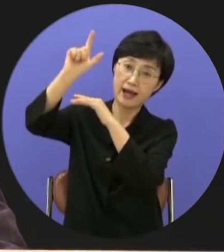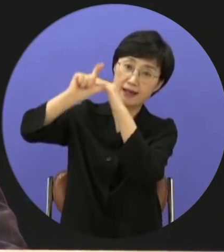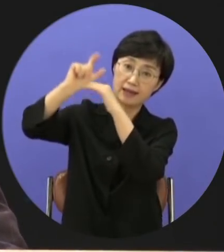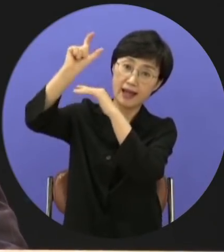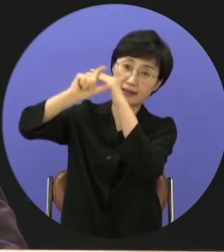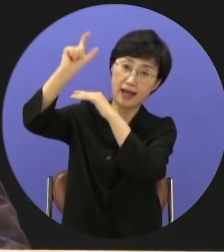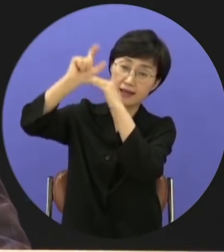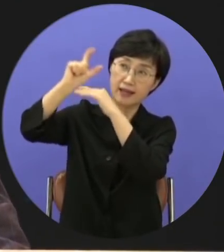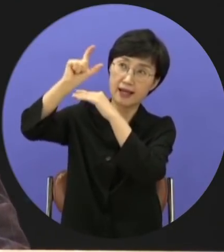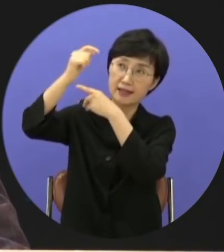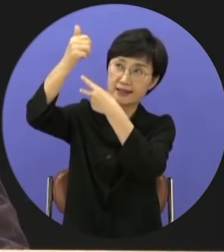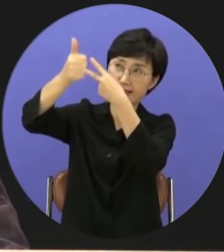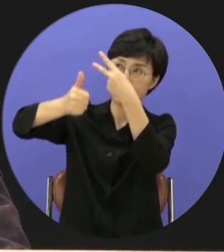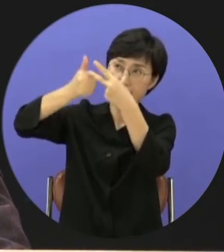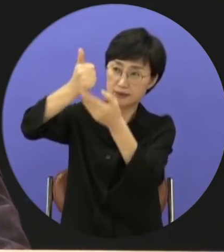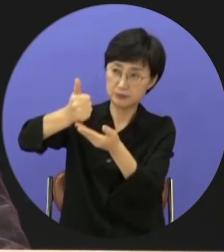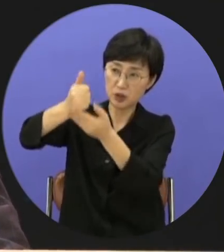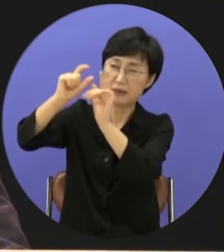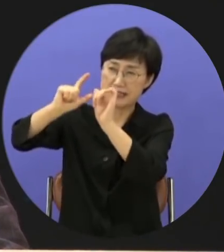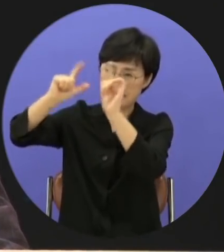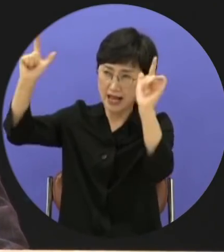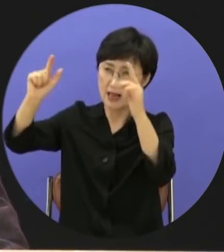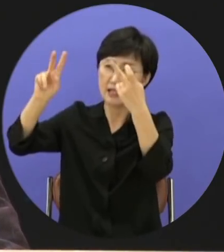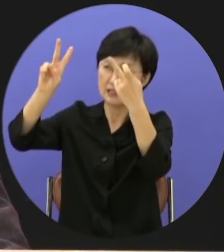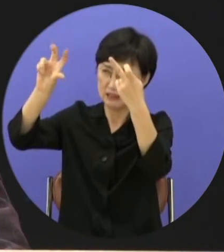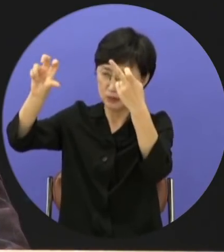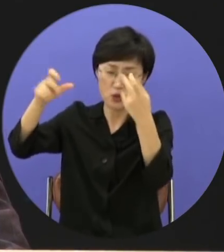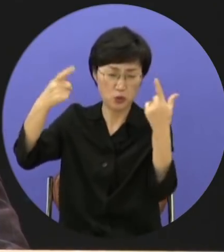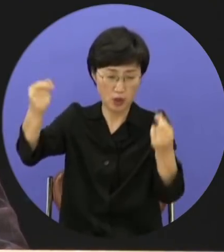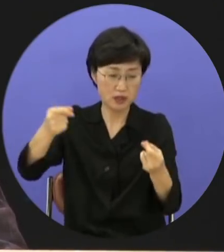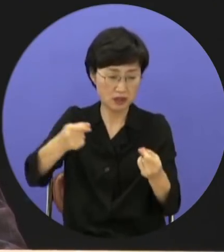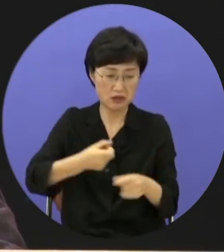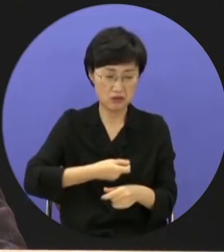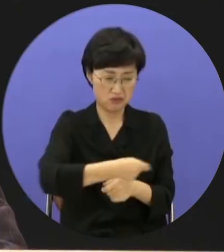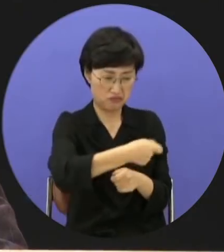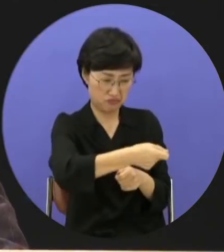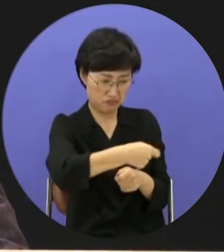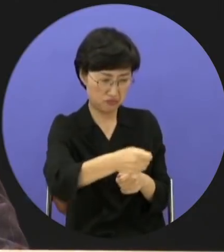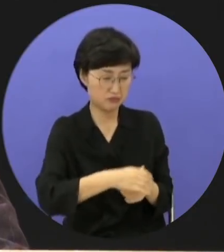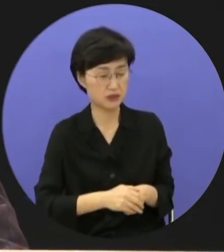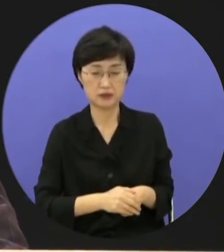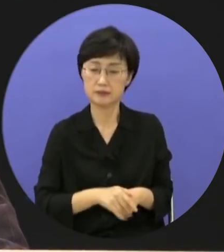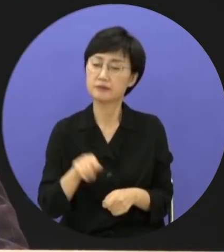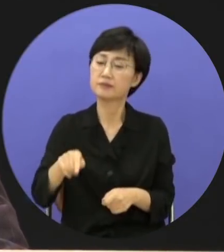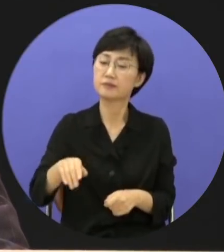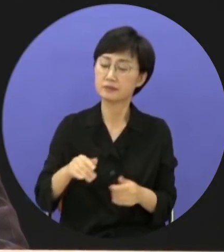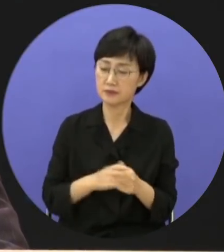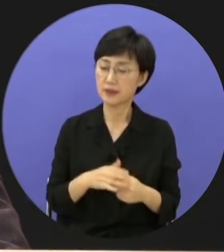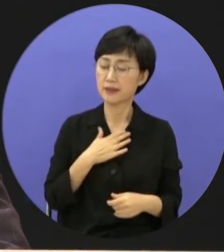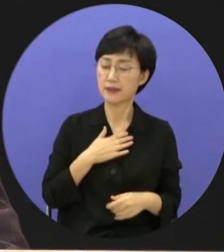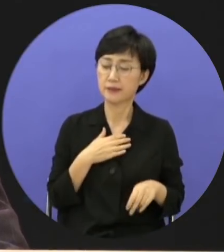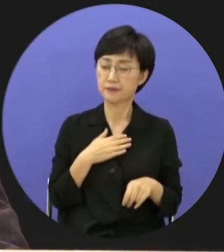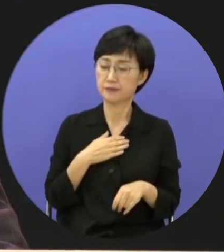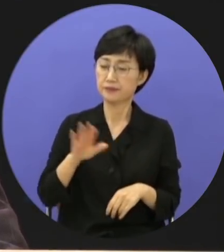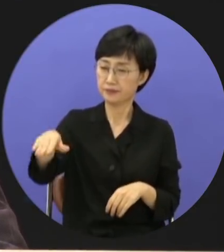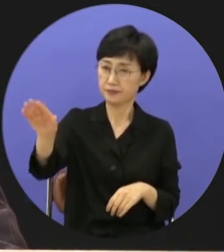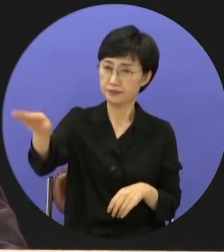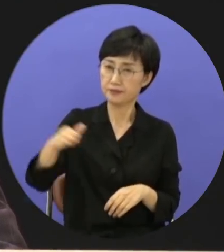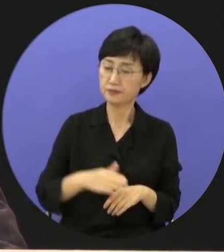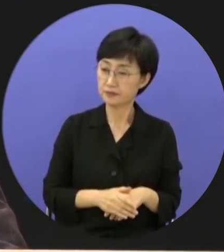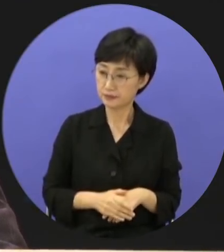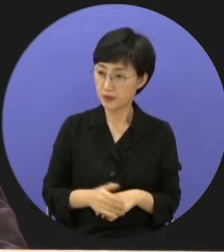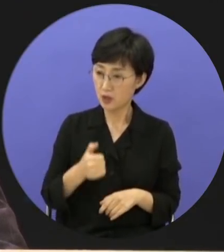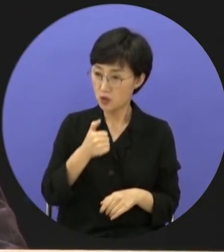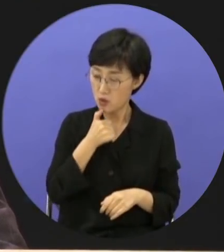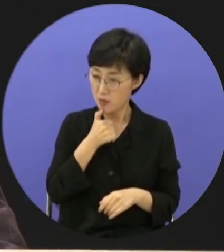god. 그걸 돌리고 있습니다. And that's what they're passing out to the passersby. 그래서 내가 그거 물었습니다. And so I asked that person. 그래서 어쨌단 말이냐? And